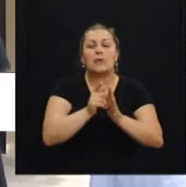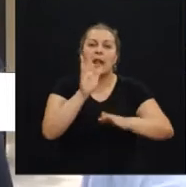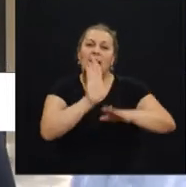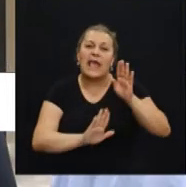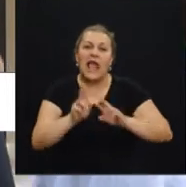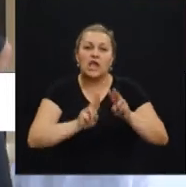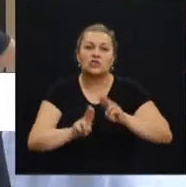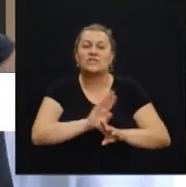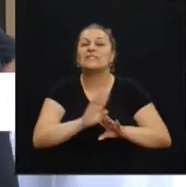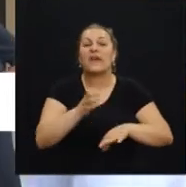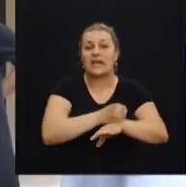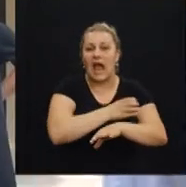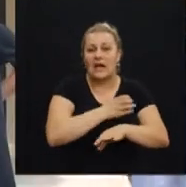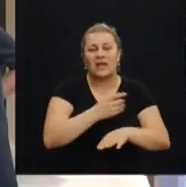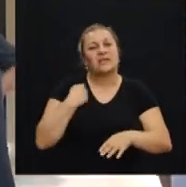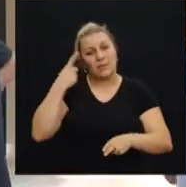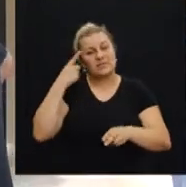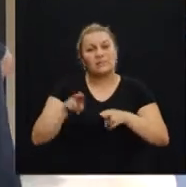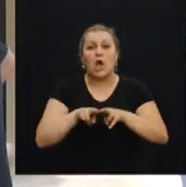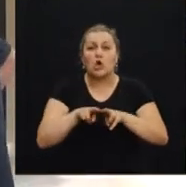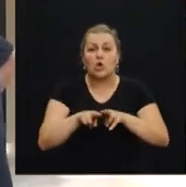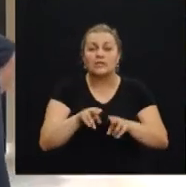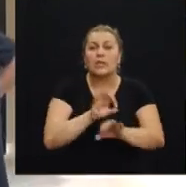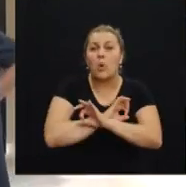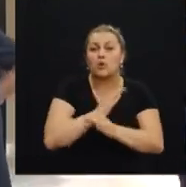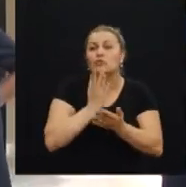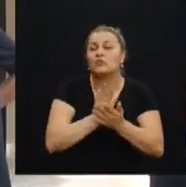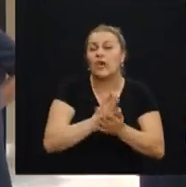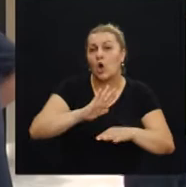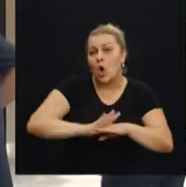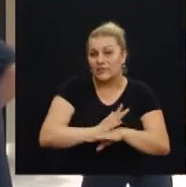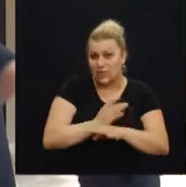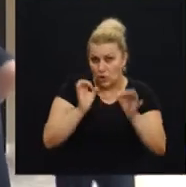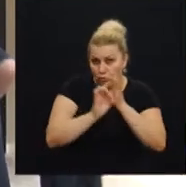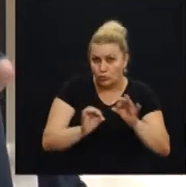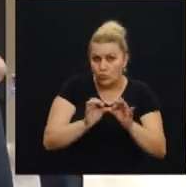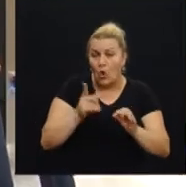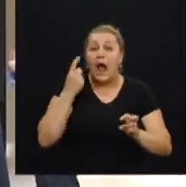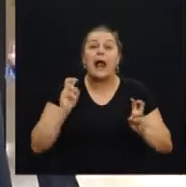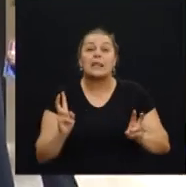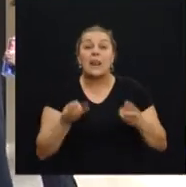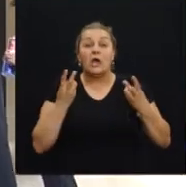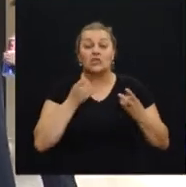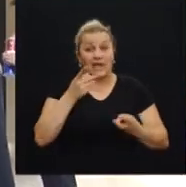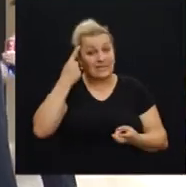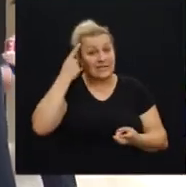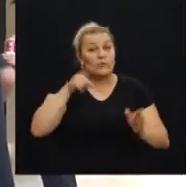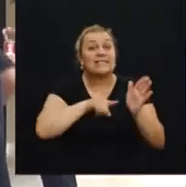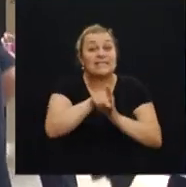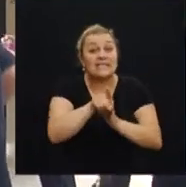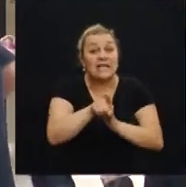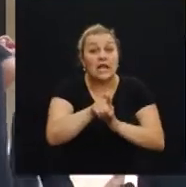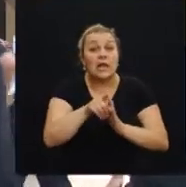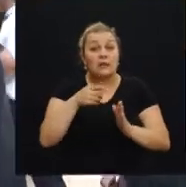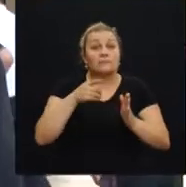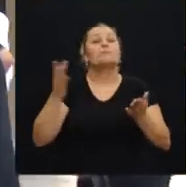da roditelji poginulih uvijek osjećaju tugu, ali je lakše kada znaju da je cilj koji je bio zacrtan ispunjen. Dakle,